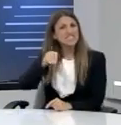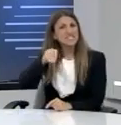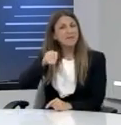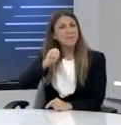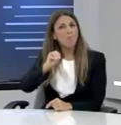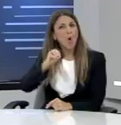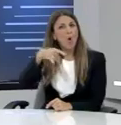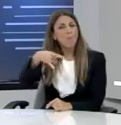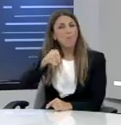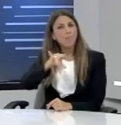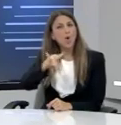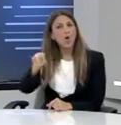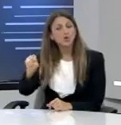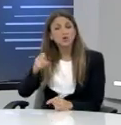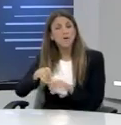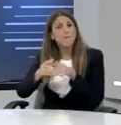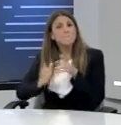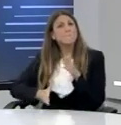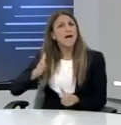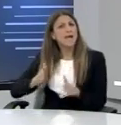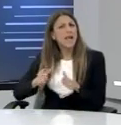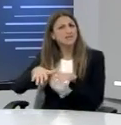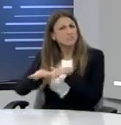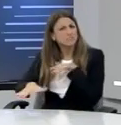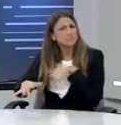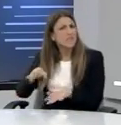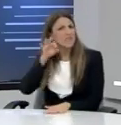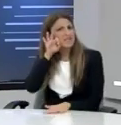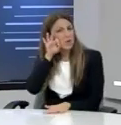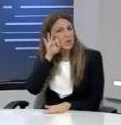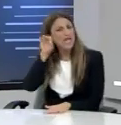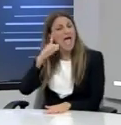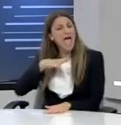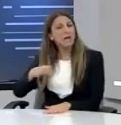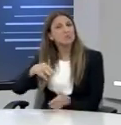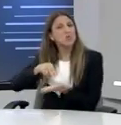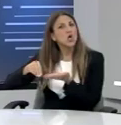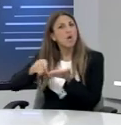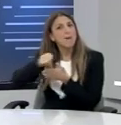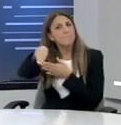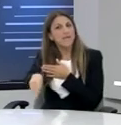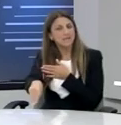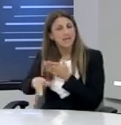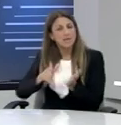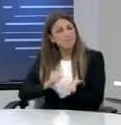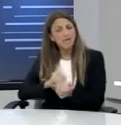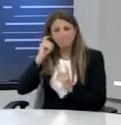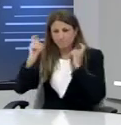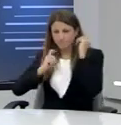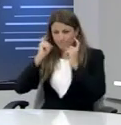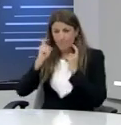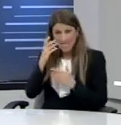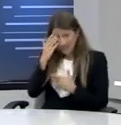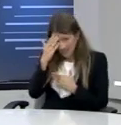Θεσσαλονίκη είχαμε το θράσος να έχουμε εκπροσώπους των Ρωμά. Και πρέπει να το ξανασκεφτούμε αυτό, διότι δεν τιμά